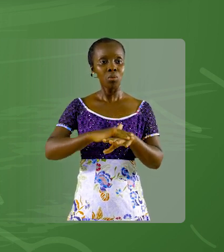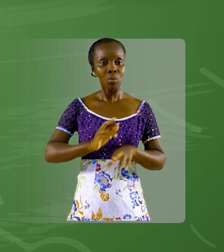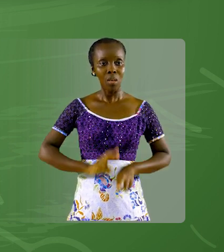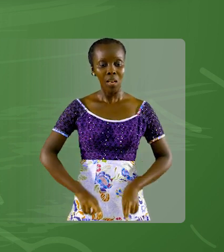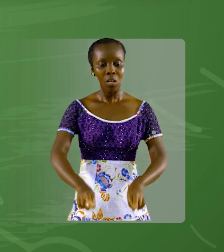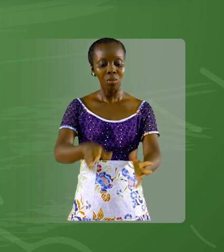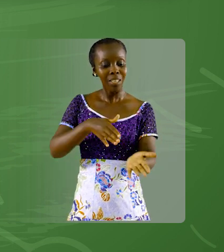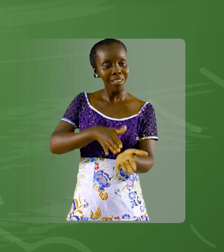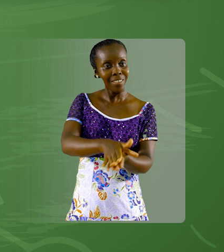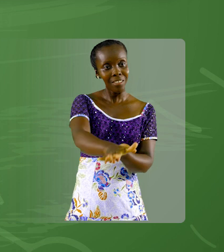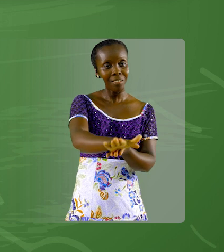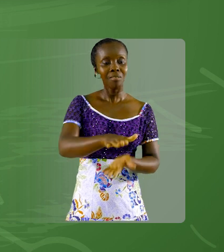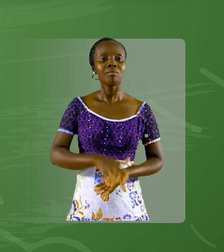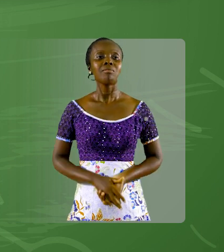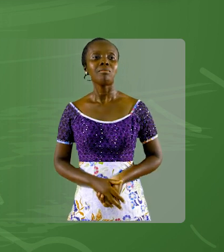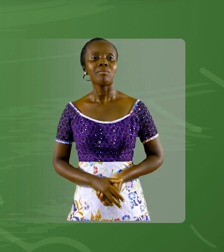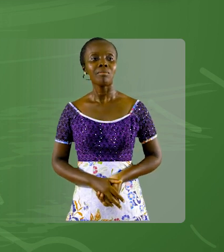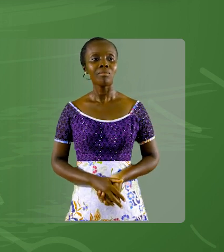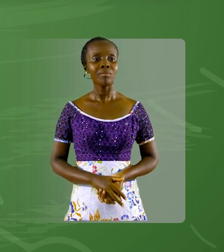glissante.